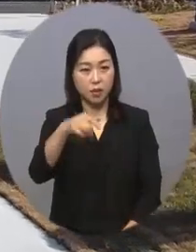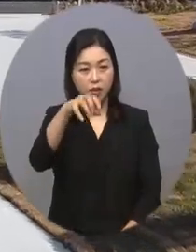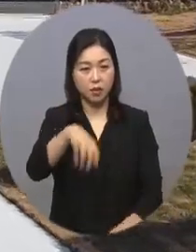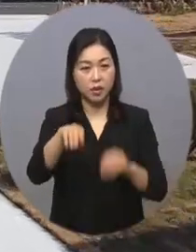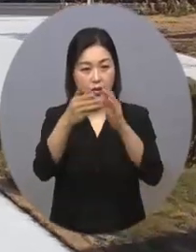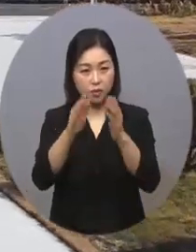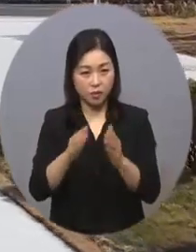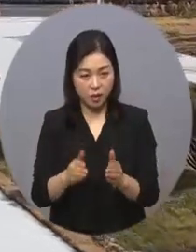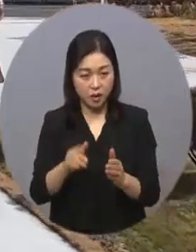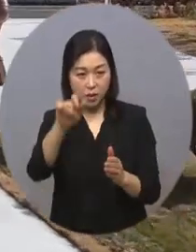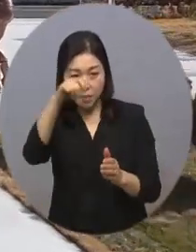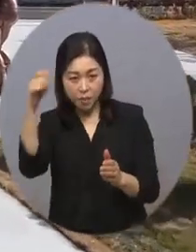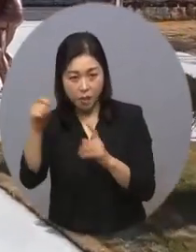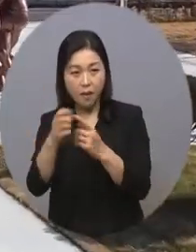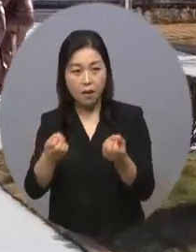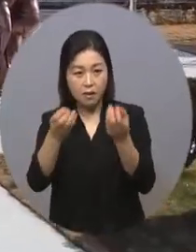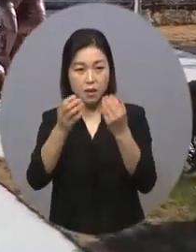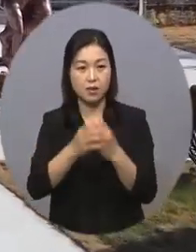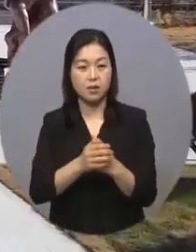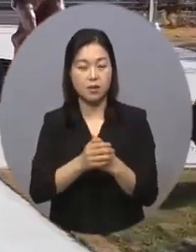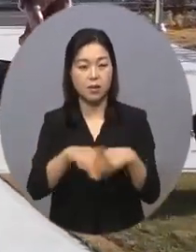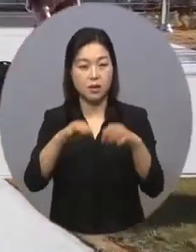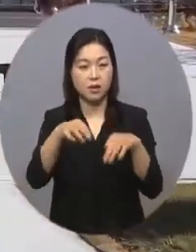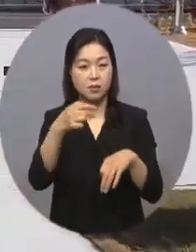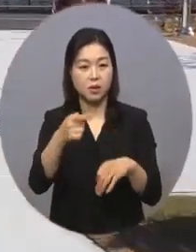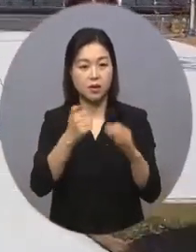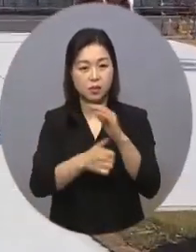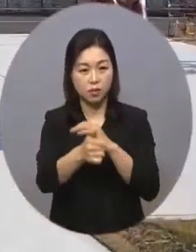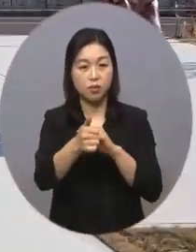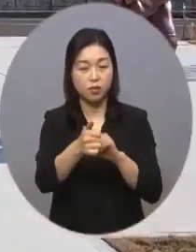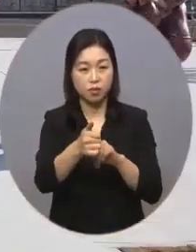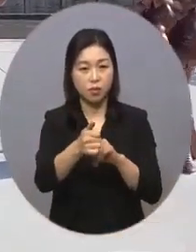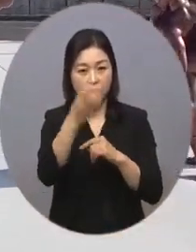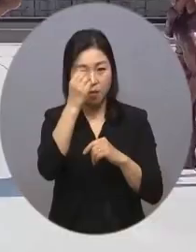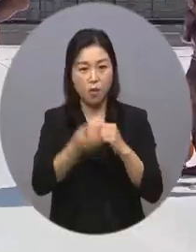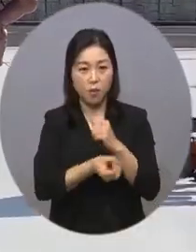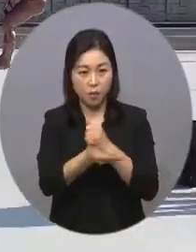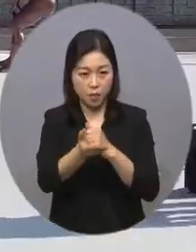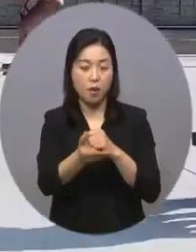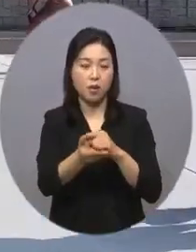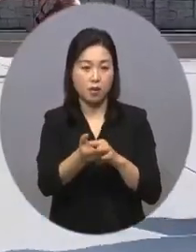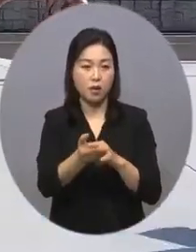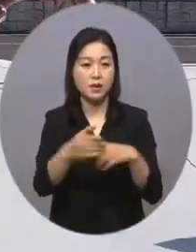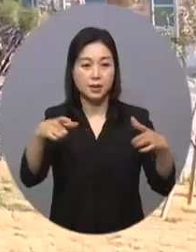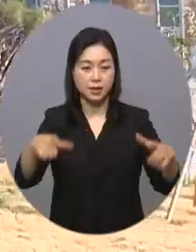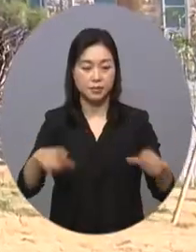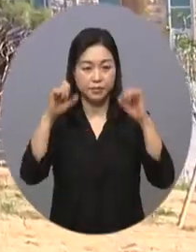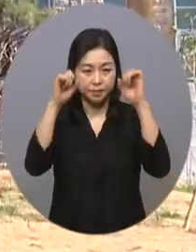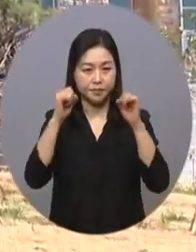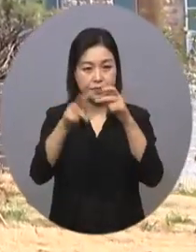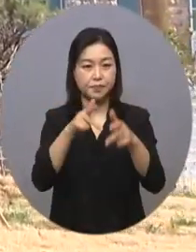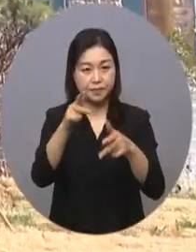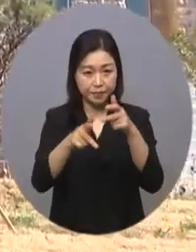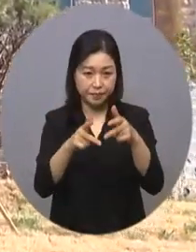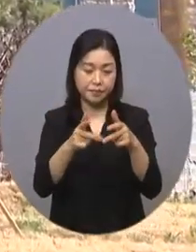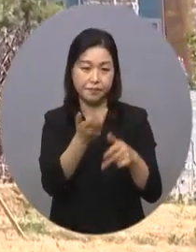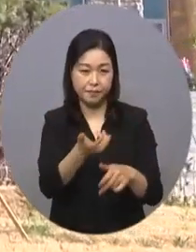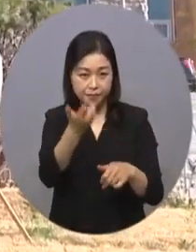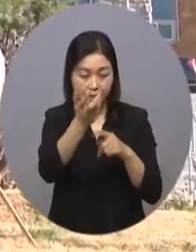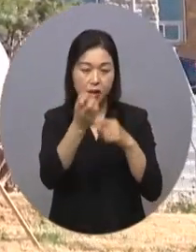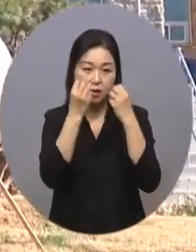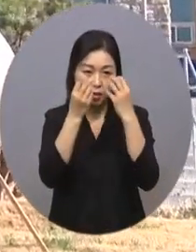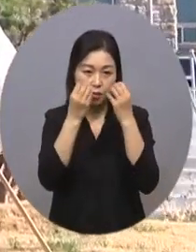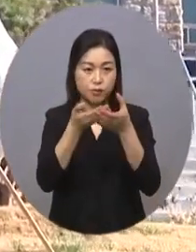제막식을 갖고 김일 선수의 위상을 널리 알리기로 해 이 지역 스포츠 산업 활성화에 새로운